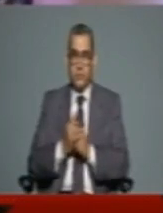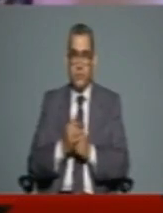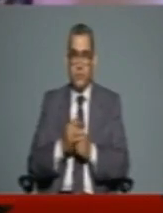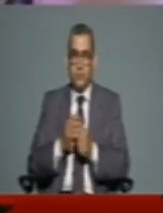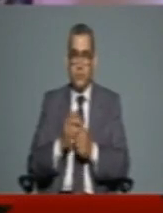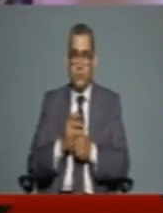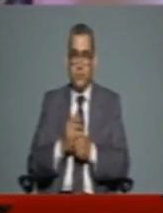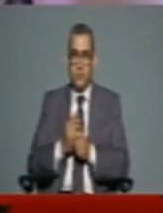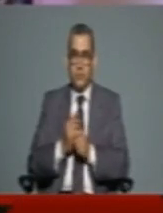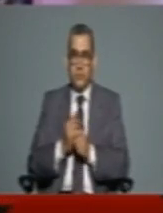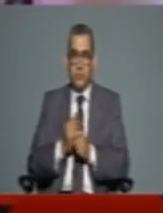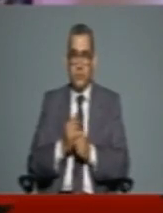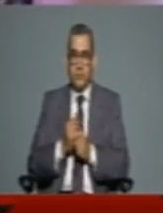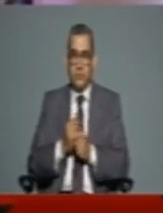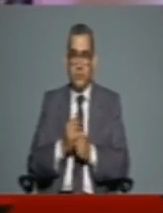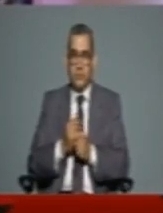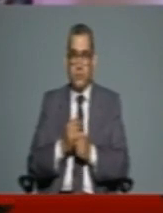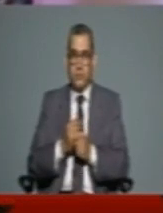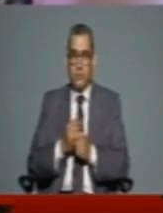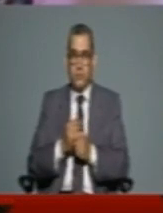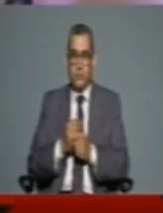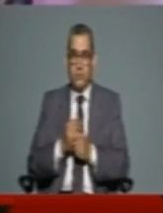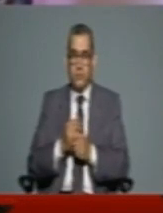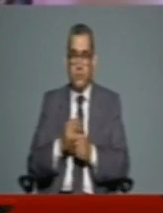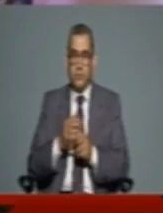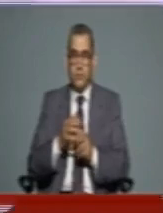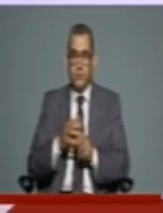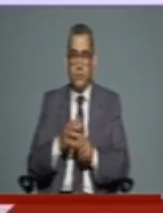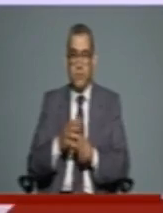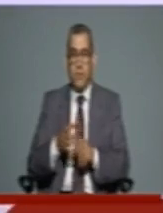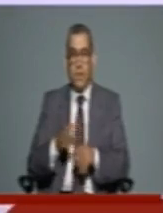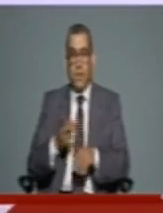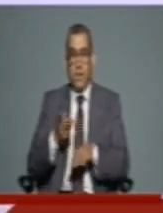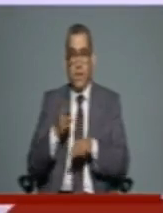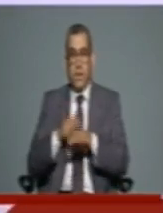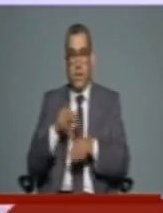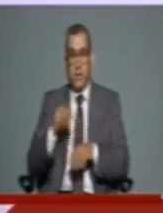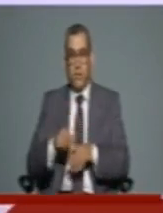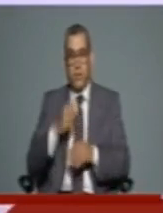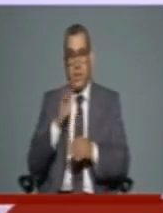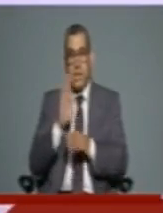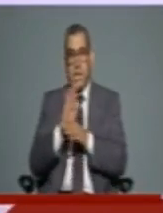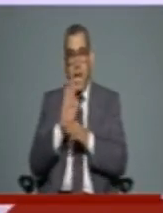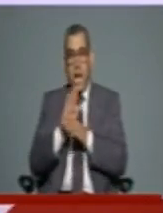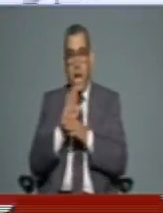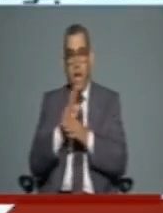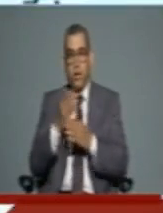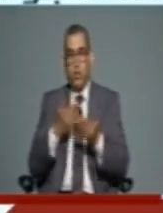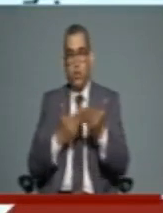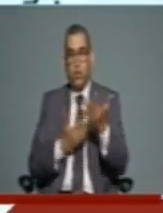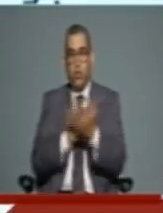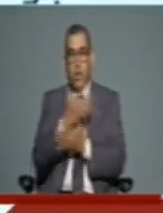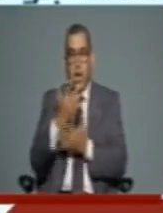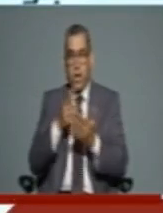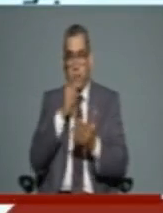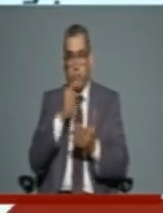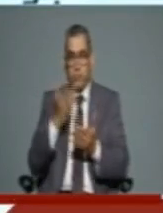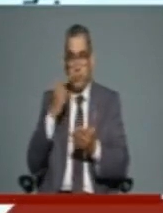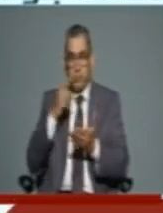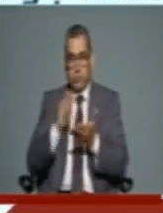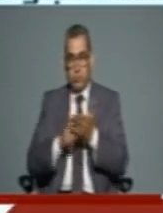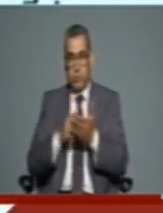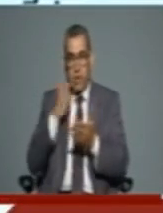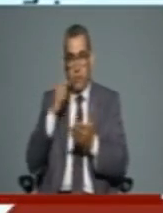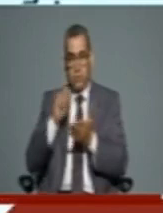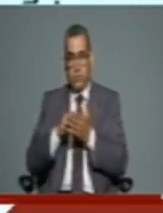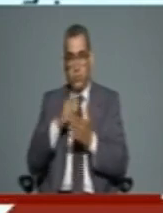لا نرجع في دي بقى. بالإضافة للسجل التجاري، عشان كنا نقلل البرزنتيشن، طبعا